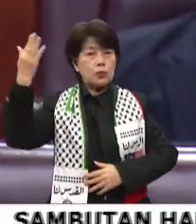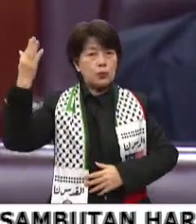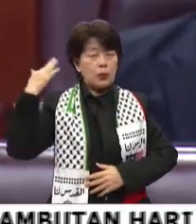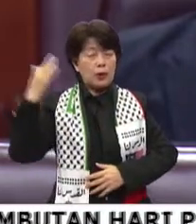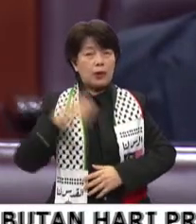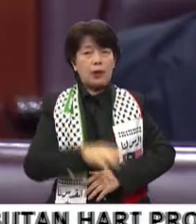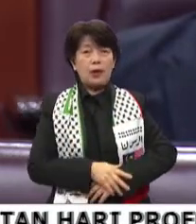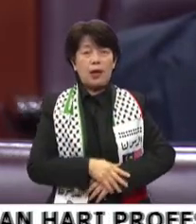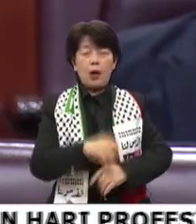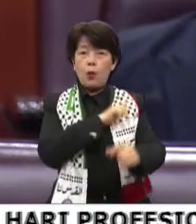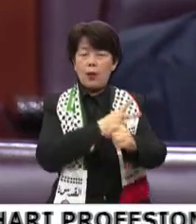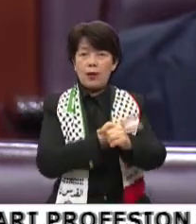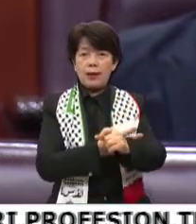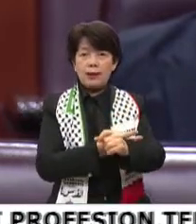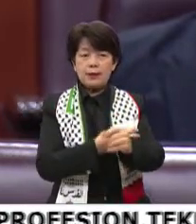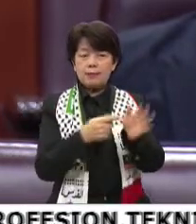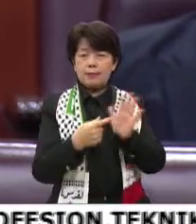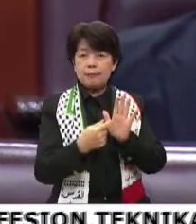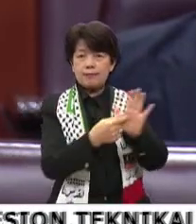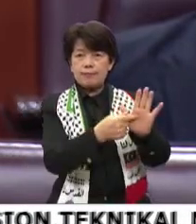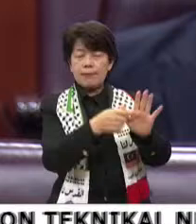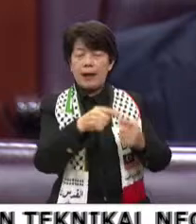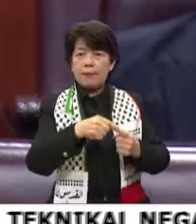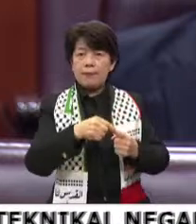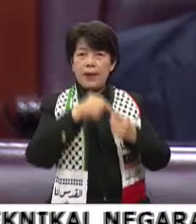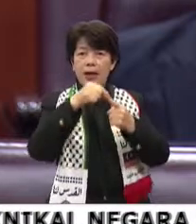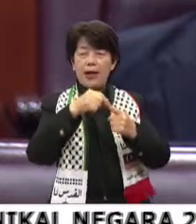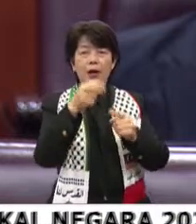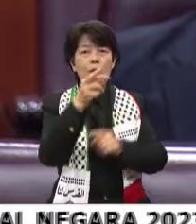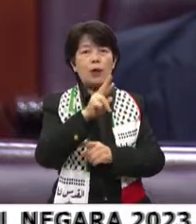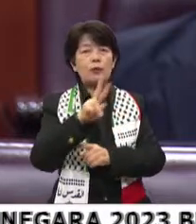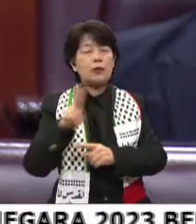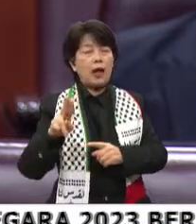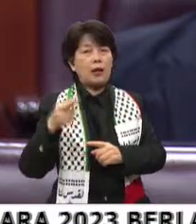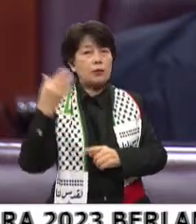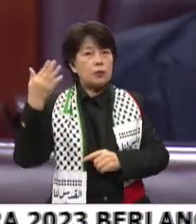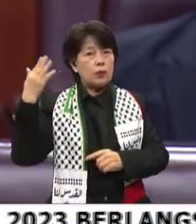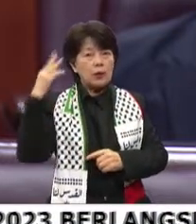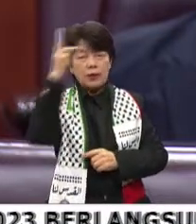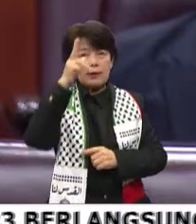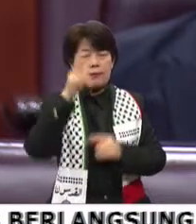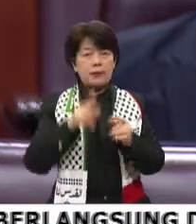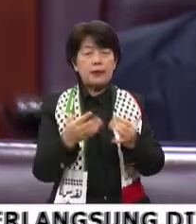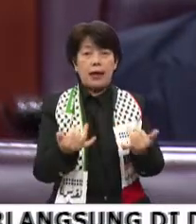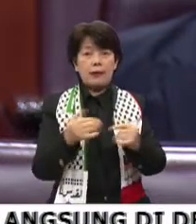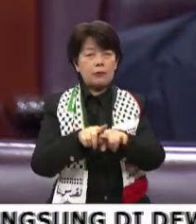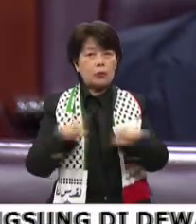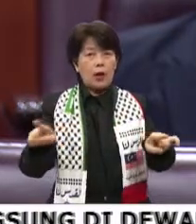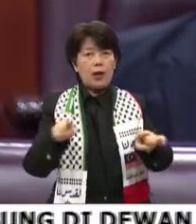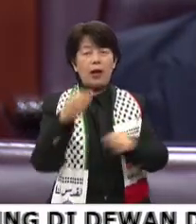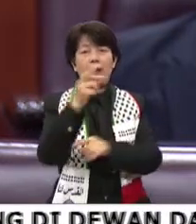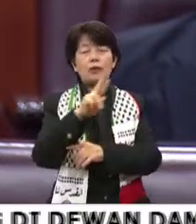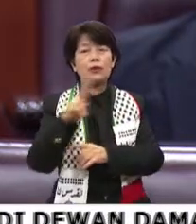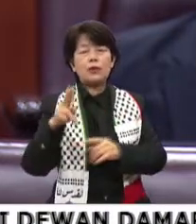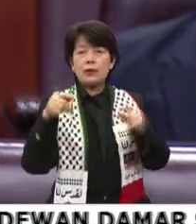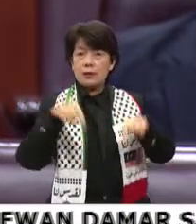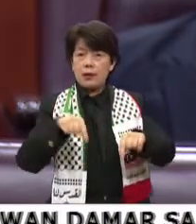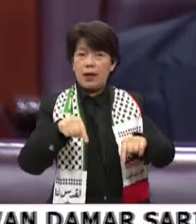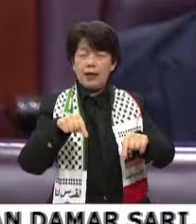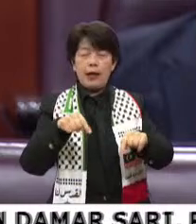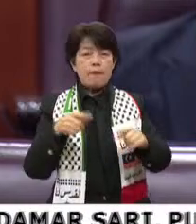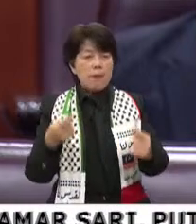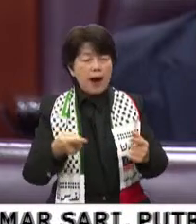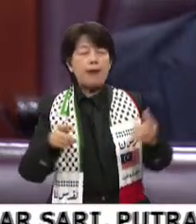jawatankuasa khas ataupun Rang undang-undang yang telah dibawa oleh kerajaan yang lepas Walaupun demikian Rang undang-undang ini mempunyai